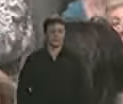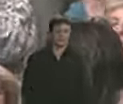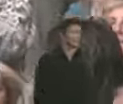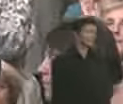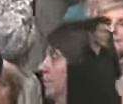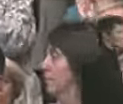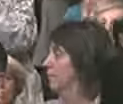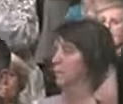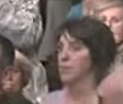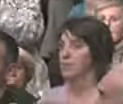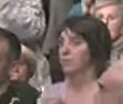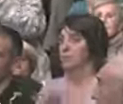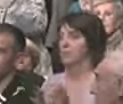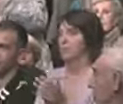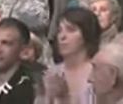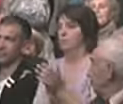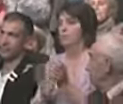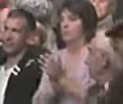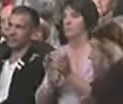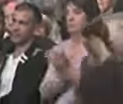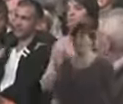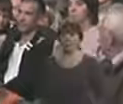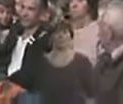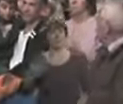Pourquoi? Parce qu'elle n'est pas une famille